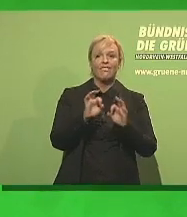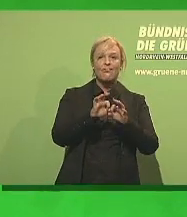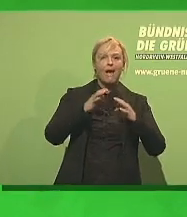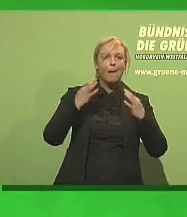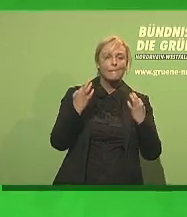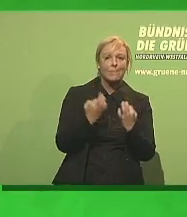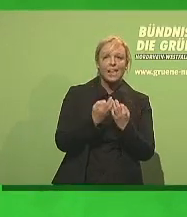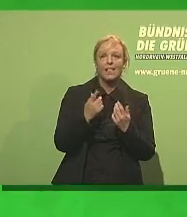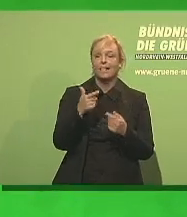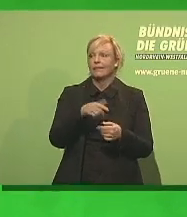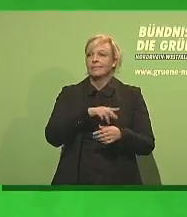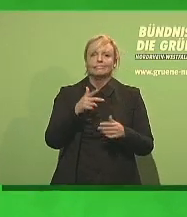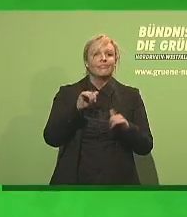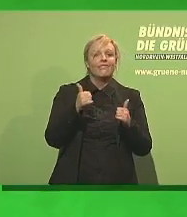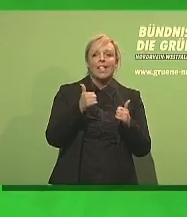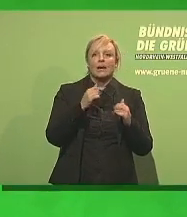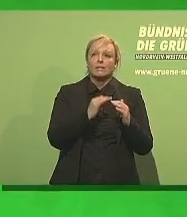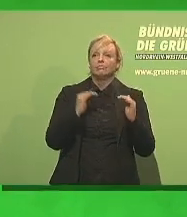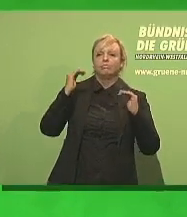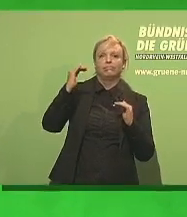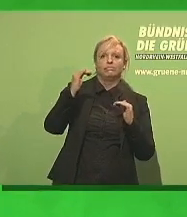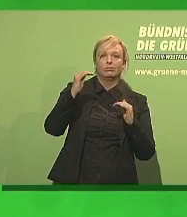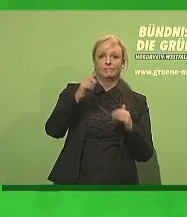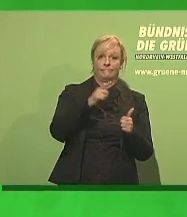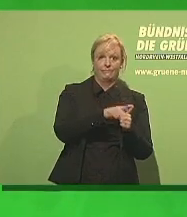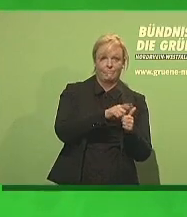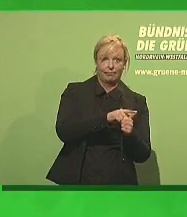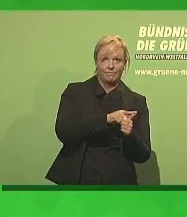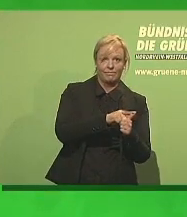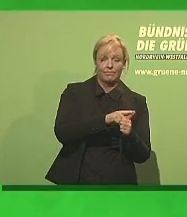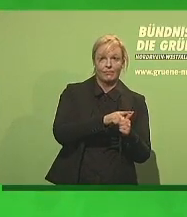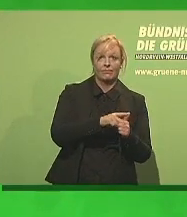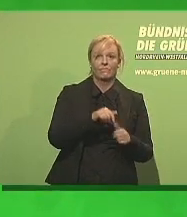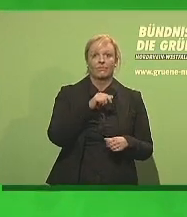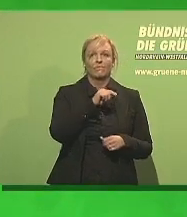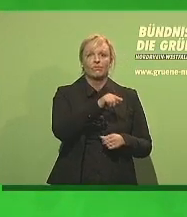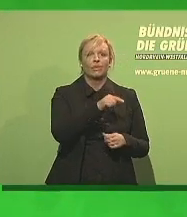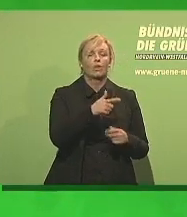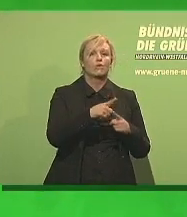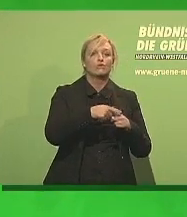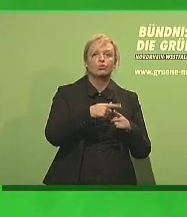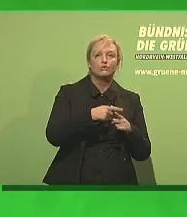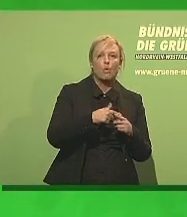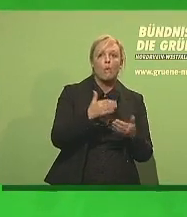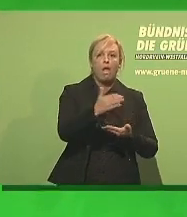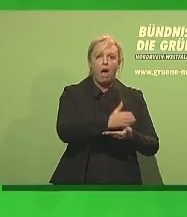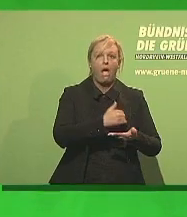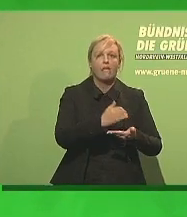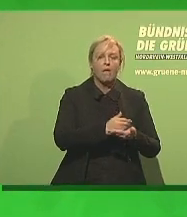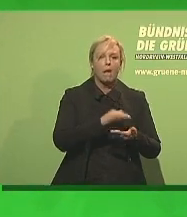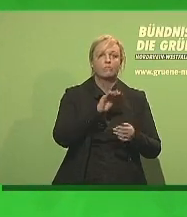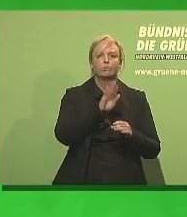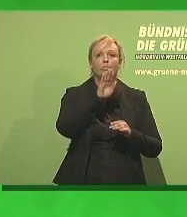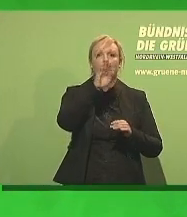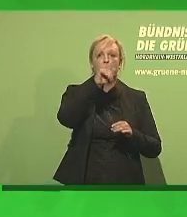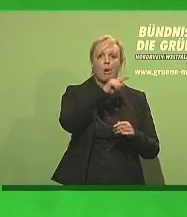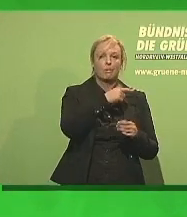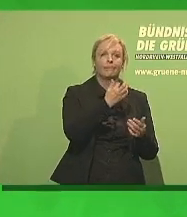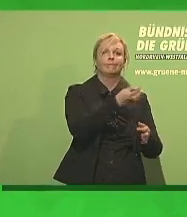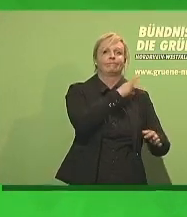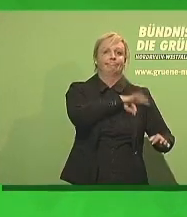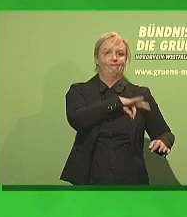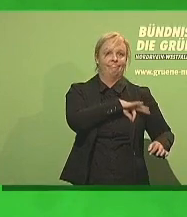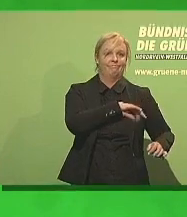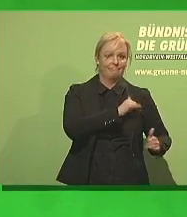einer Zweiklassengesellschaft. Auf der einen die von steigenden Steuereinnahmen noch profitieren, und auf der